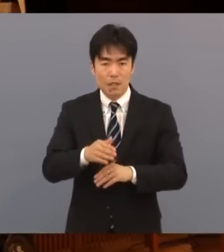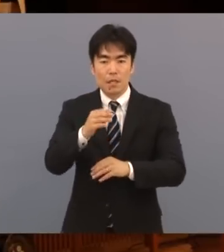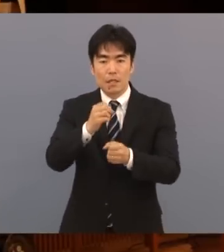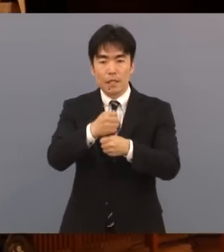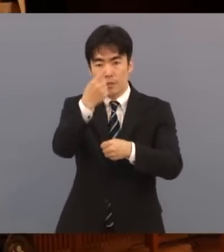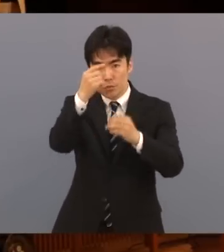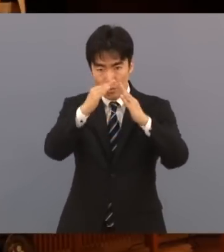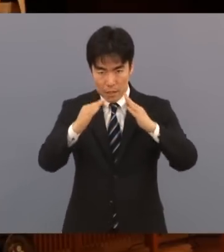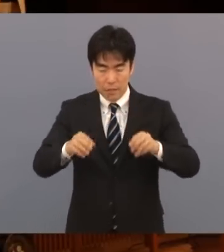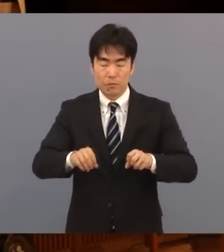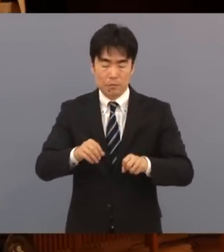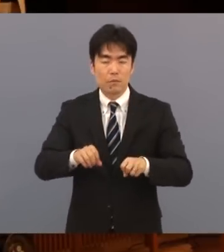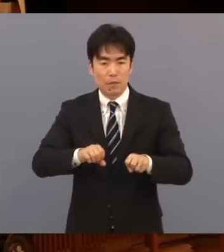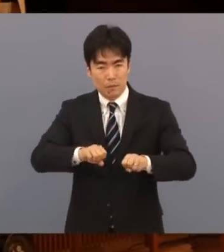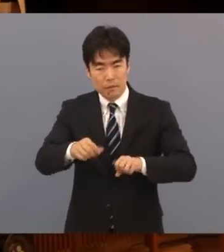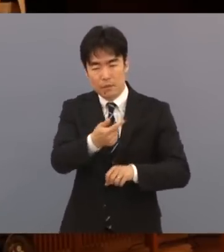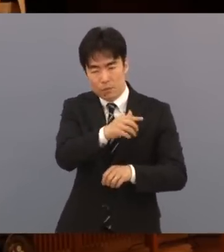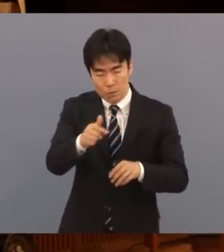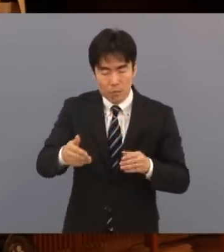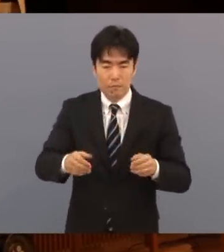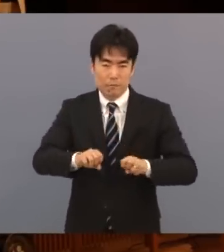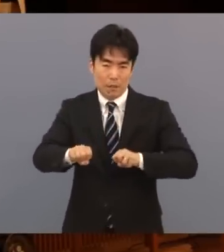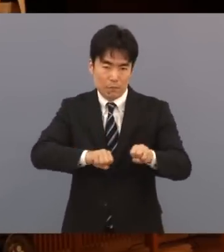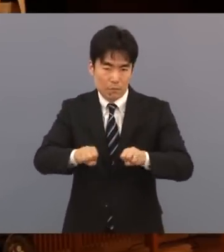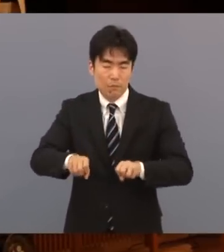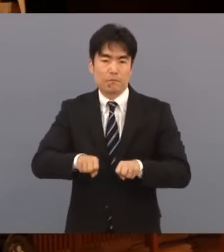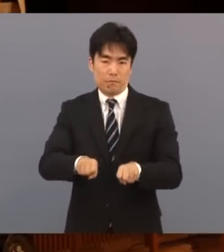などさまざまな取り組みを行っています。